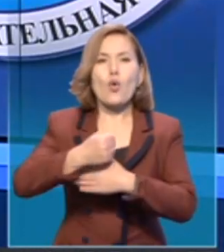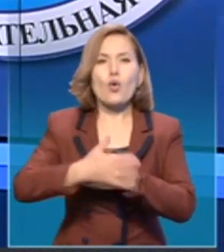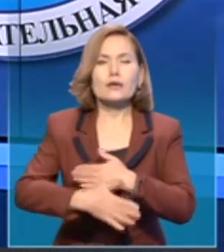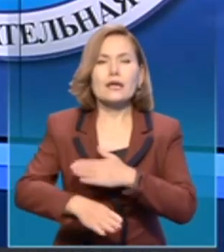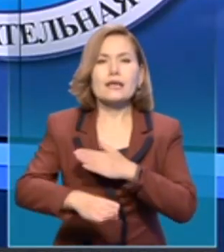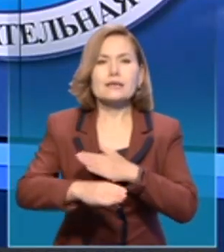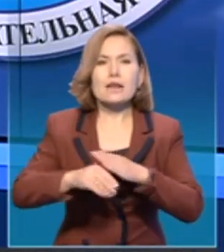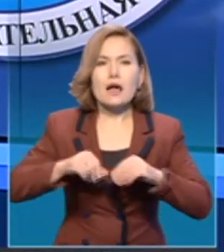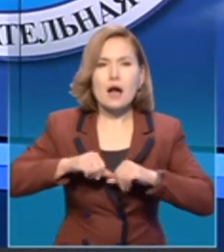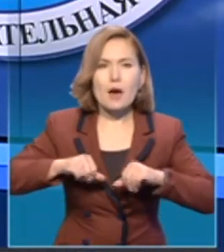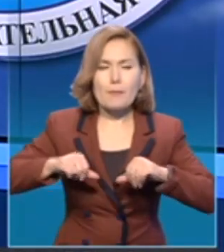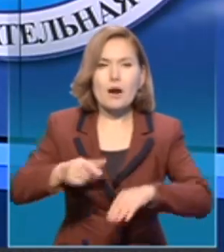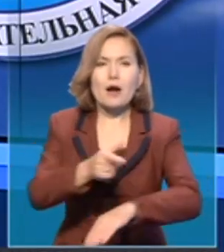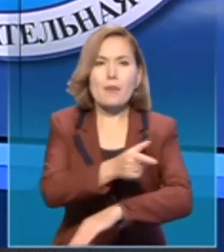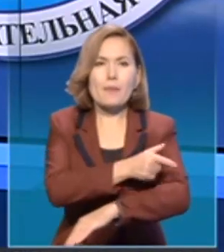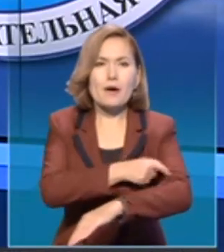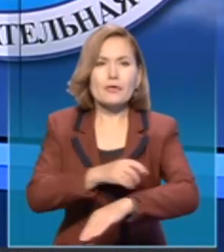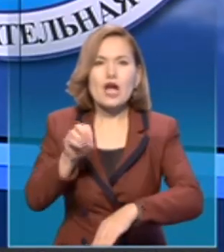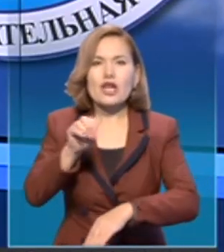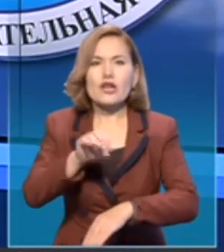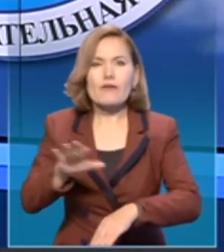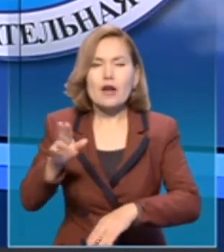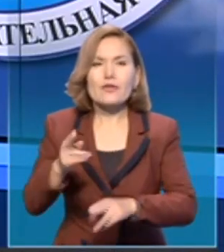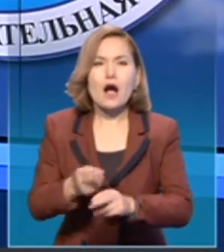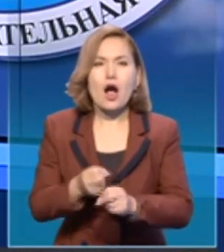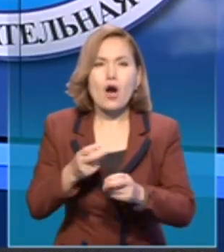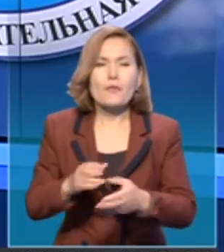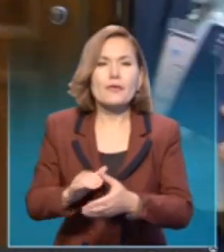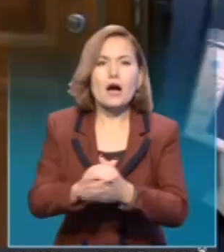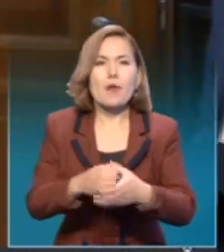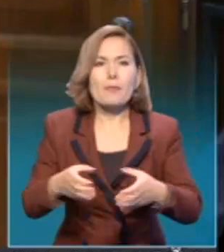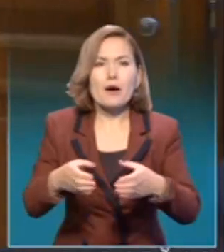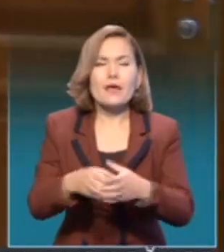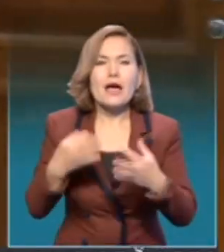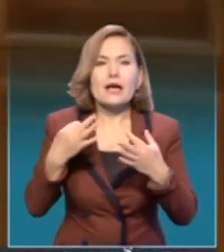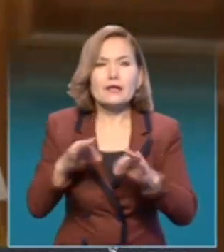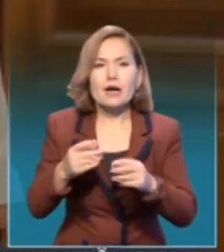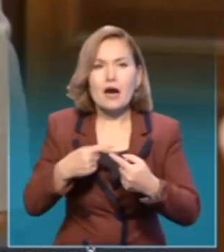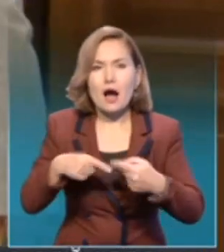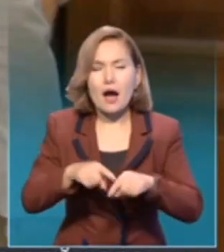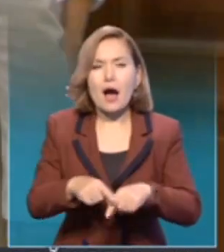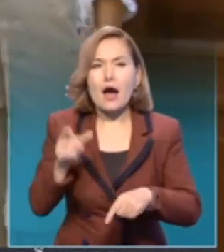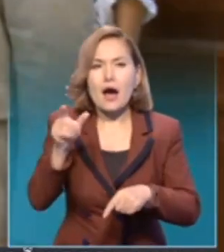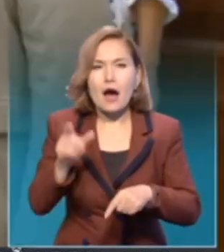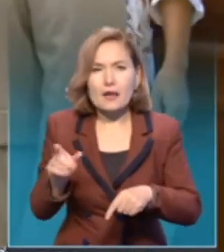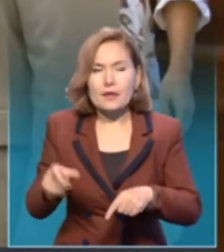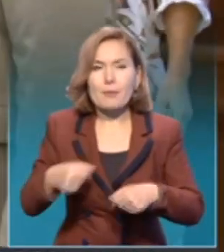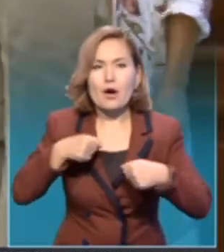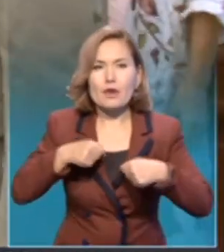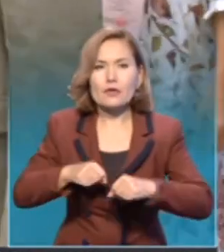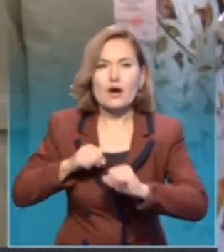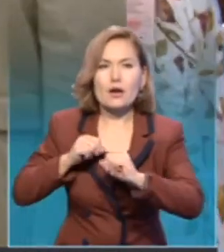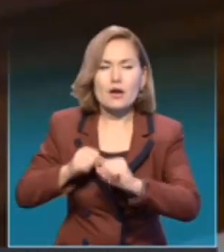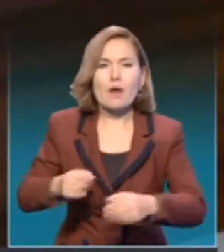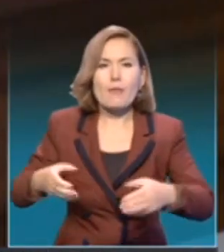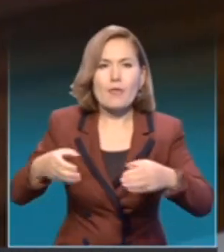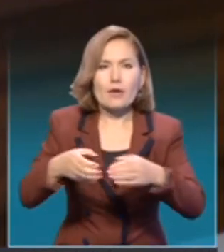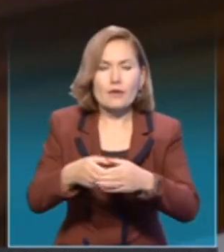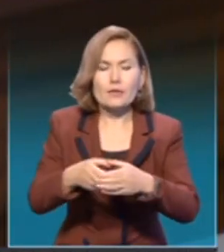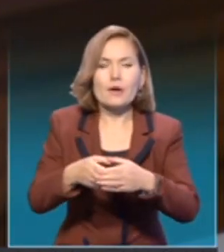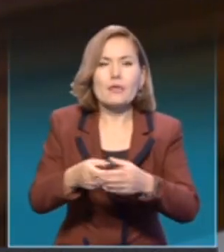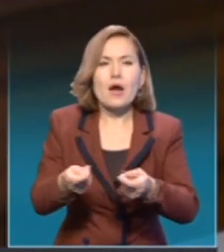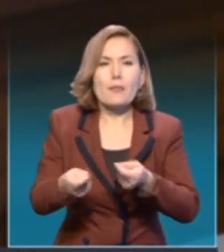Орталық сайлау комиссиясының мүшелері Еуропадағы қауіпсіздік және ынтымақтастық ұйымы, демократиялық институттар және адам құқықтары бюросының өкілдерімен